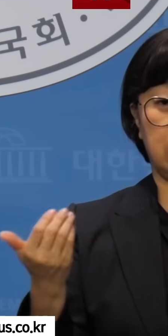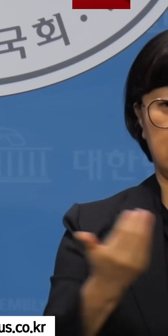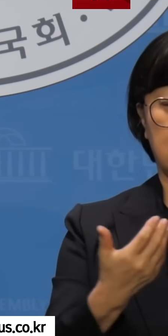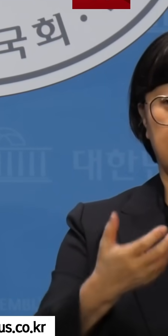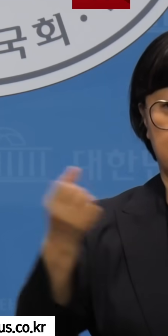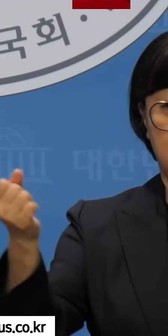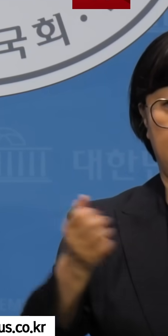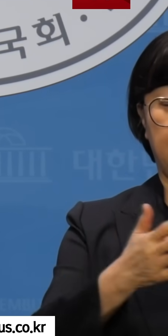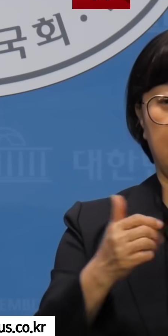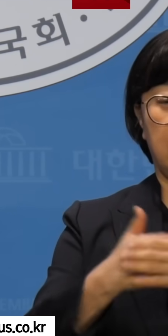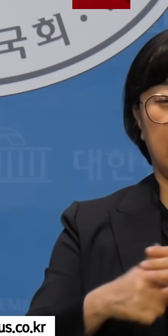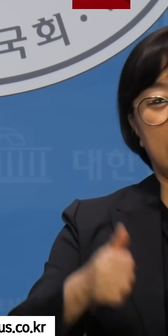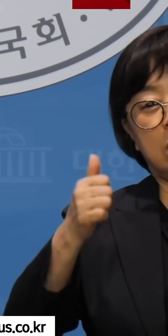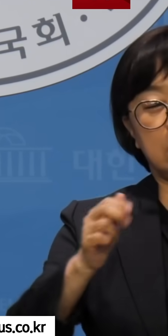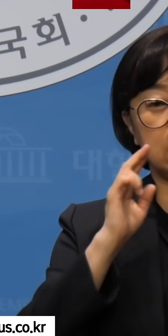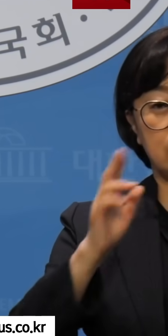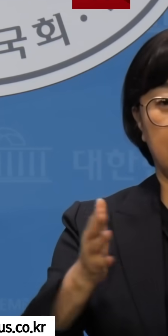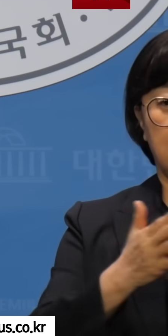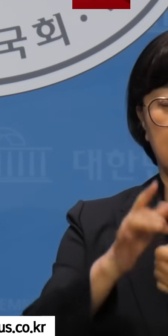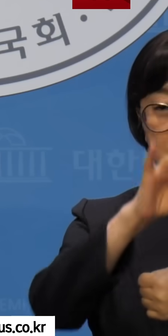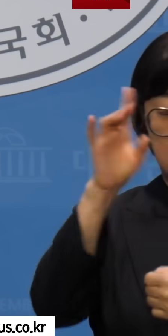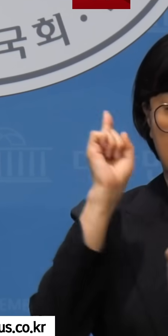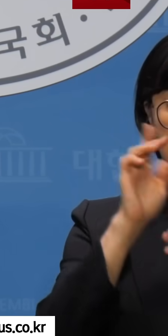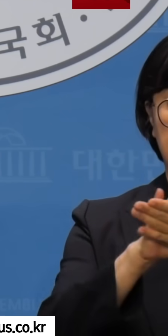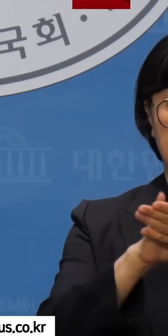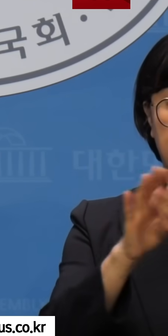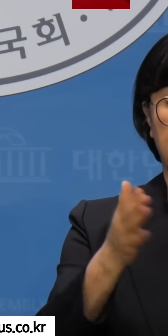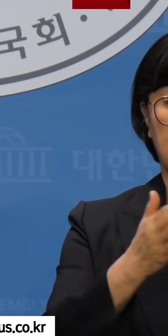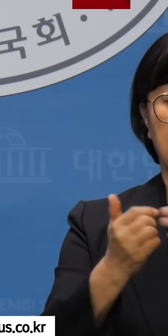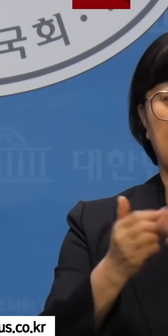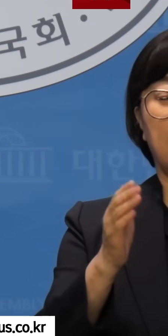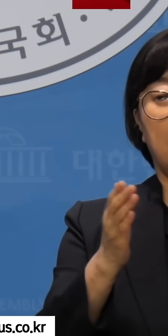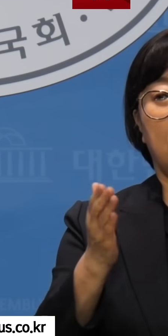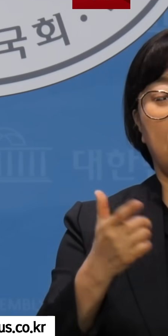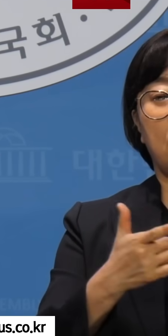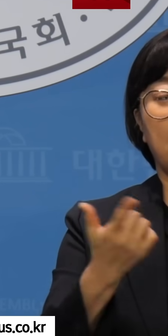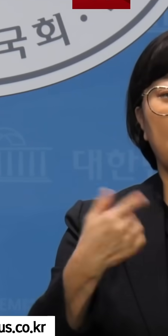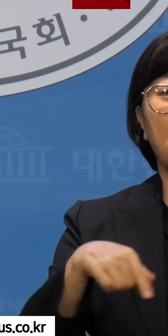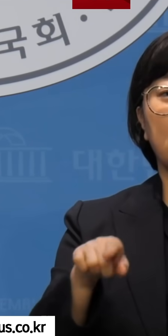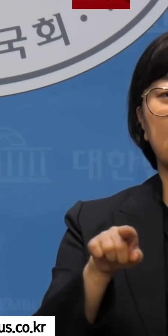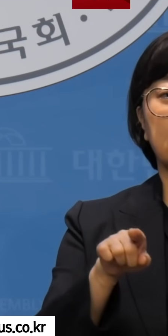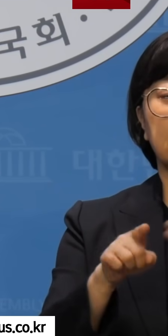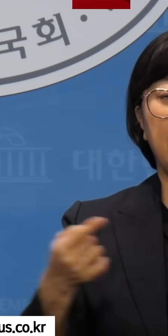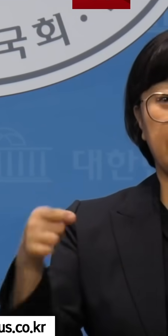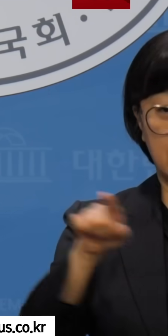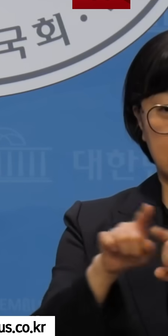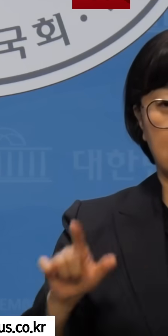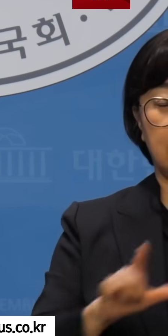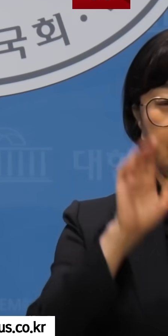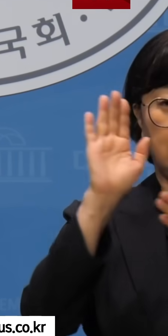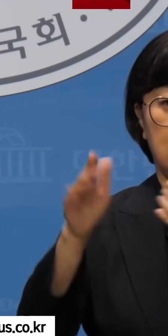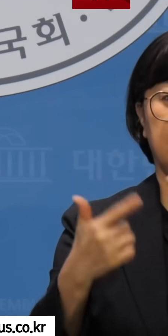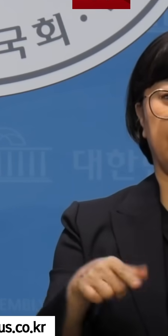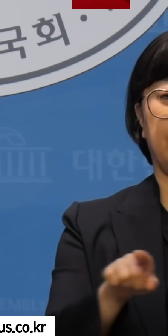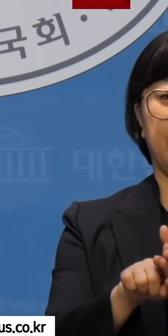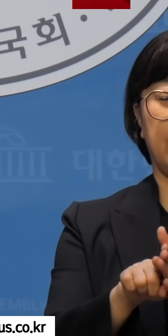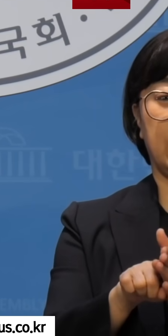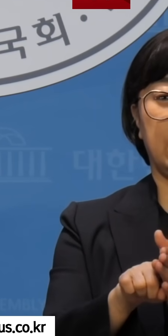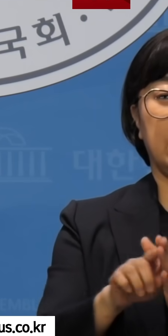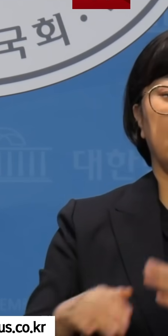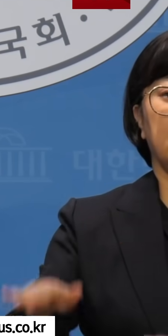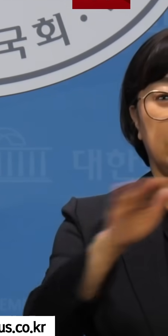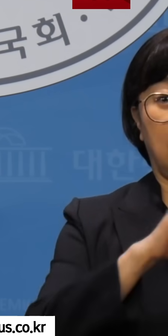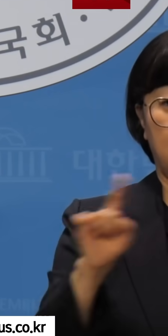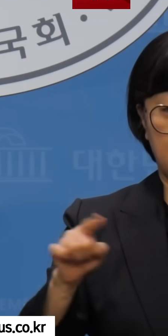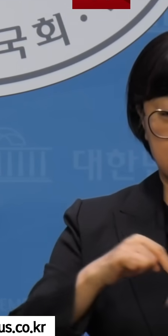분열, 무한 경쟁과 각자 도생의 사회에서 공존과 협력의 사회로 가야 합니다. 함께 사는 미래로 가기 위해서